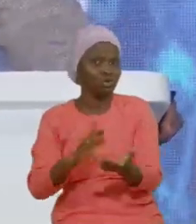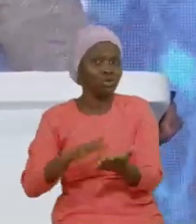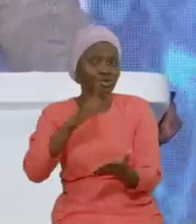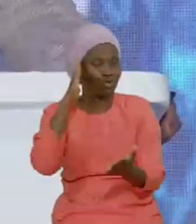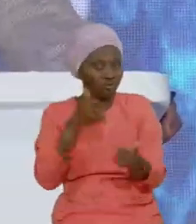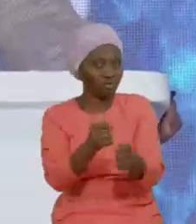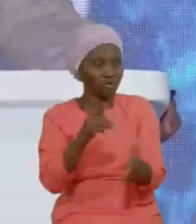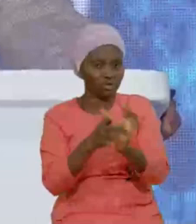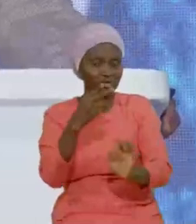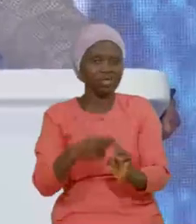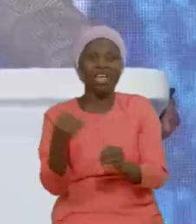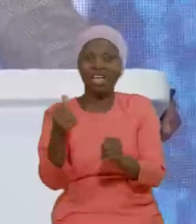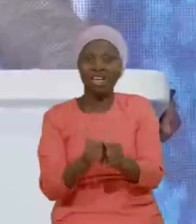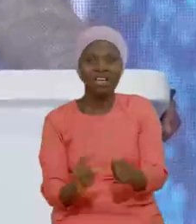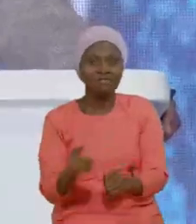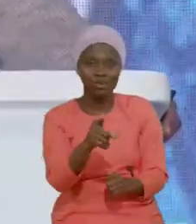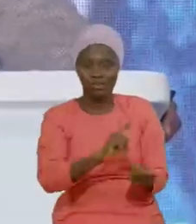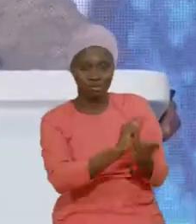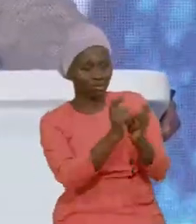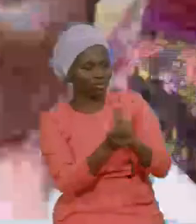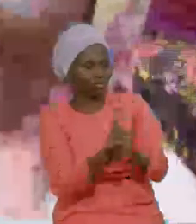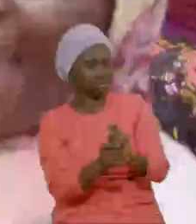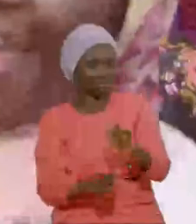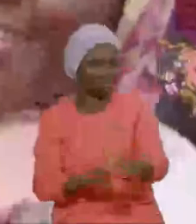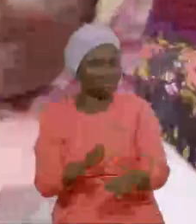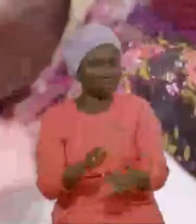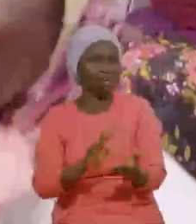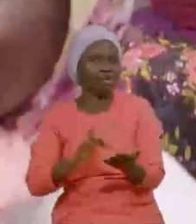Et partout tu iras, la gloire va t'accompagner.